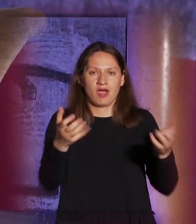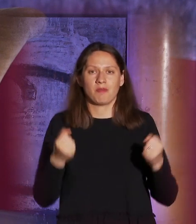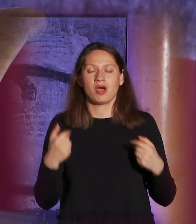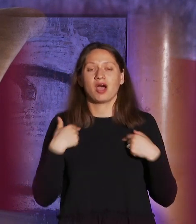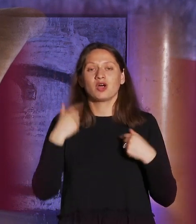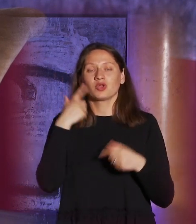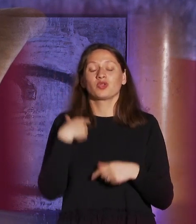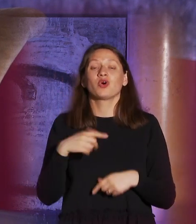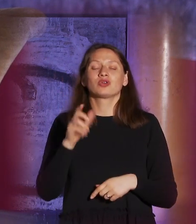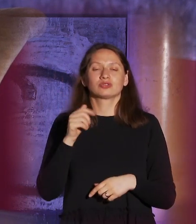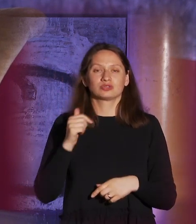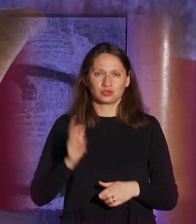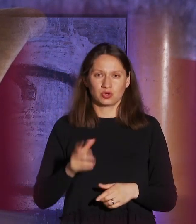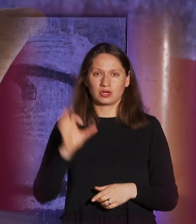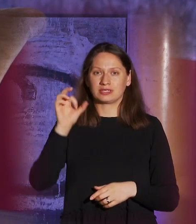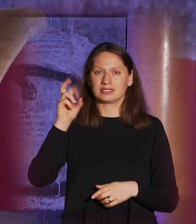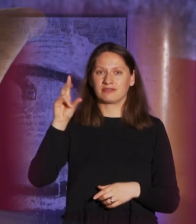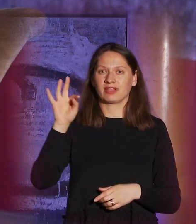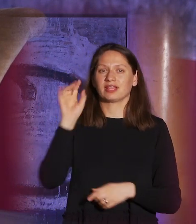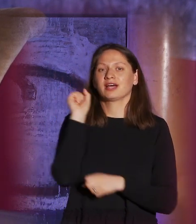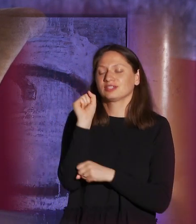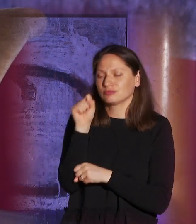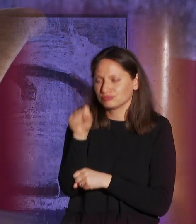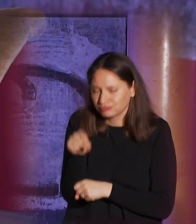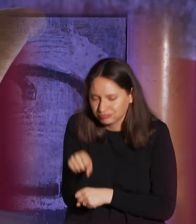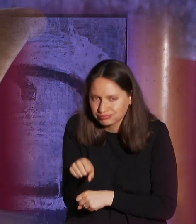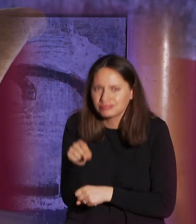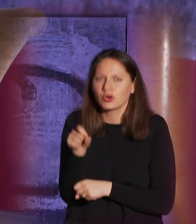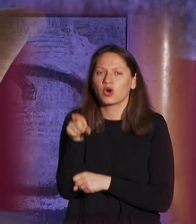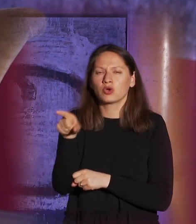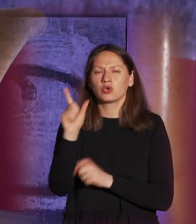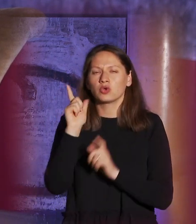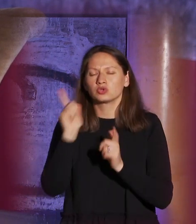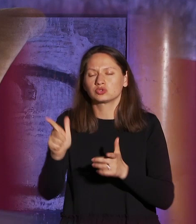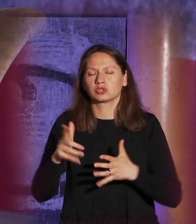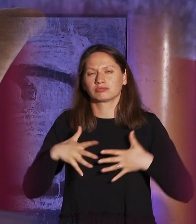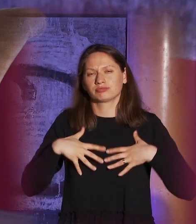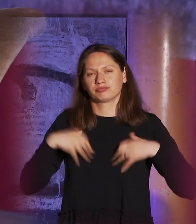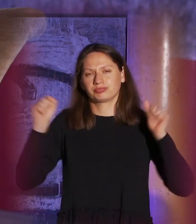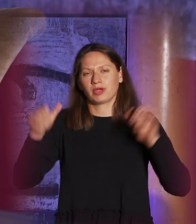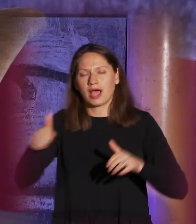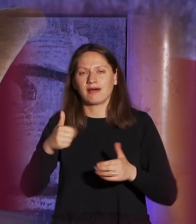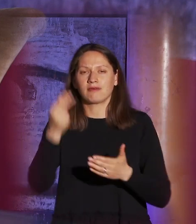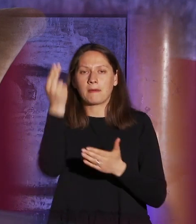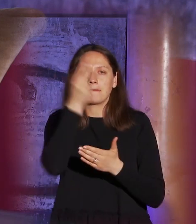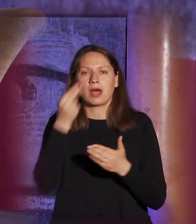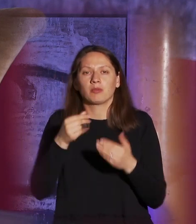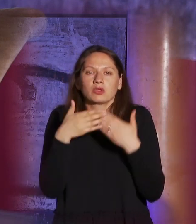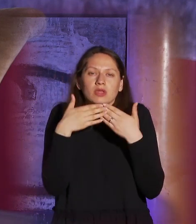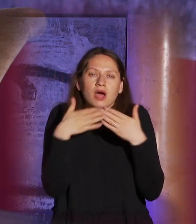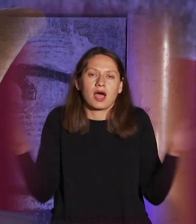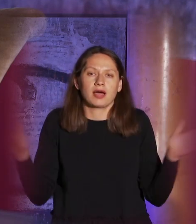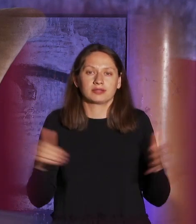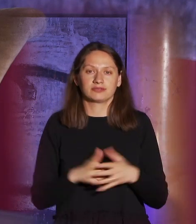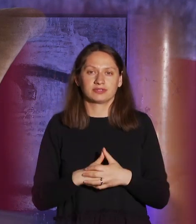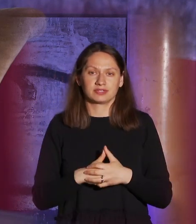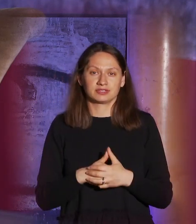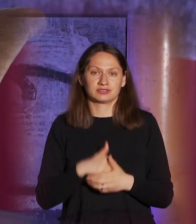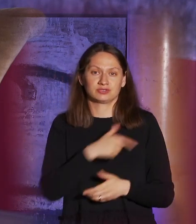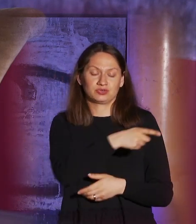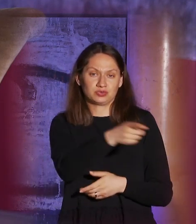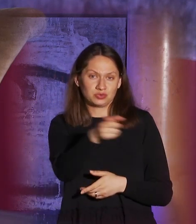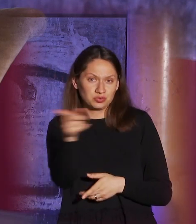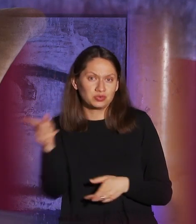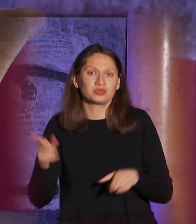žemyn galvą už tai, kad Svetlana ir jūs tiek daug prisidedate prie meno ir prie to atviro meno. Ir iš tikrųjų Lina, kad ir jūs taip pat irgi įsiliejate į meno